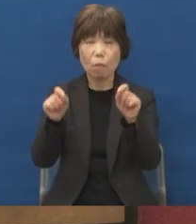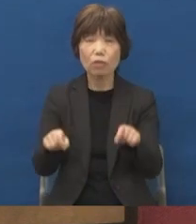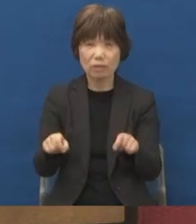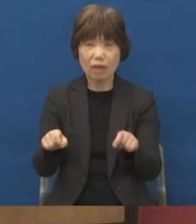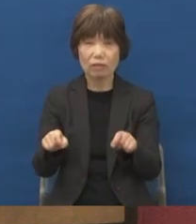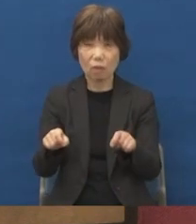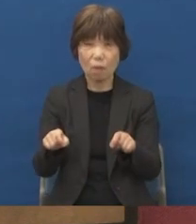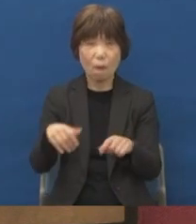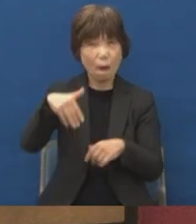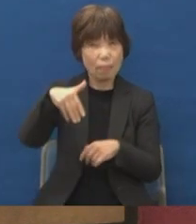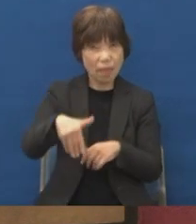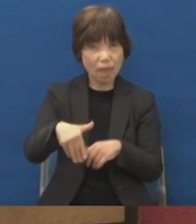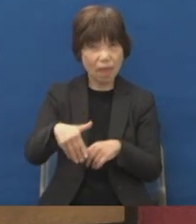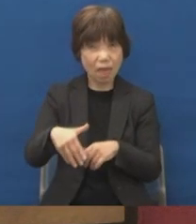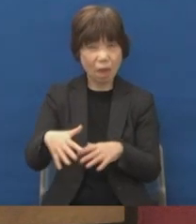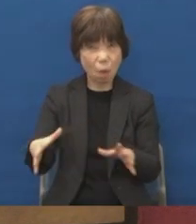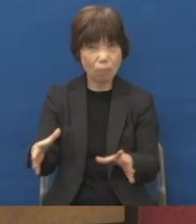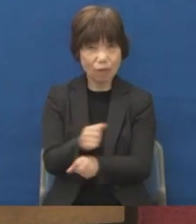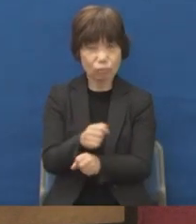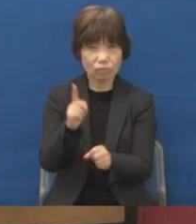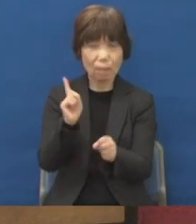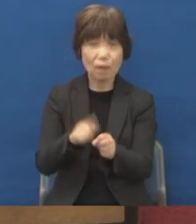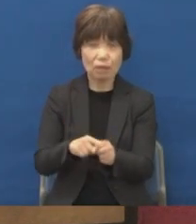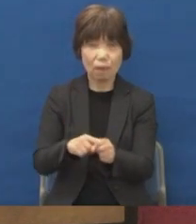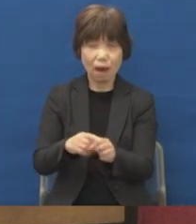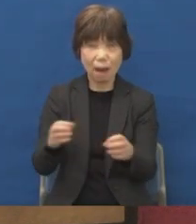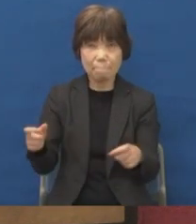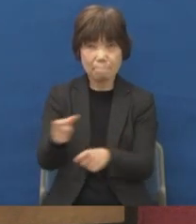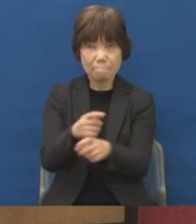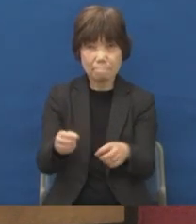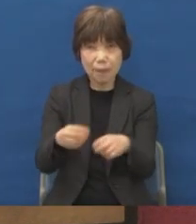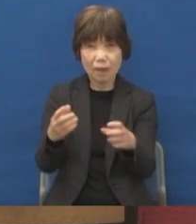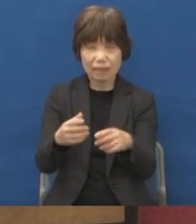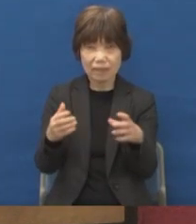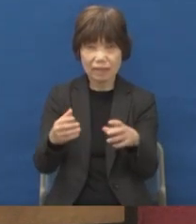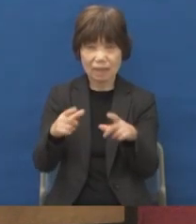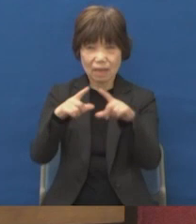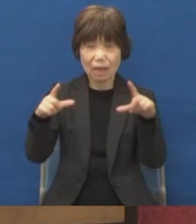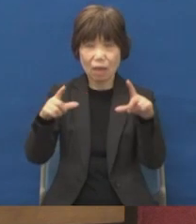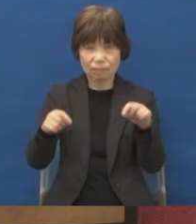断つには、パーティー券購入を含む企業団体